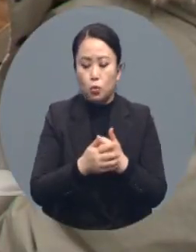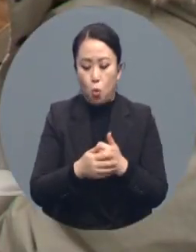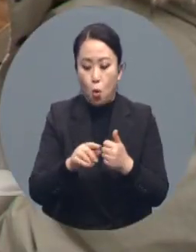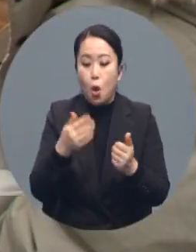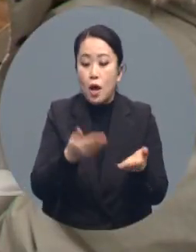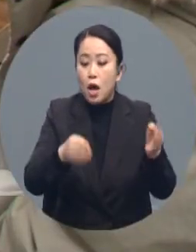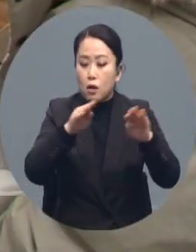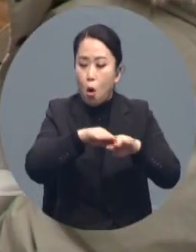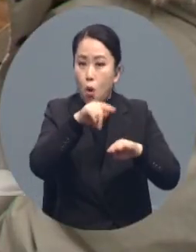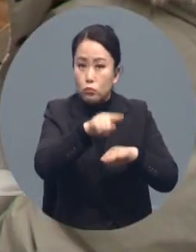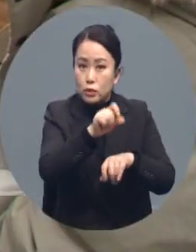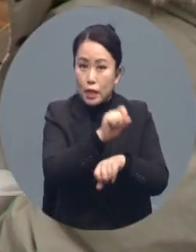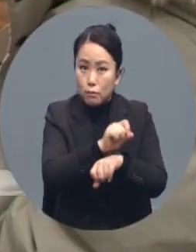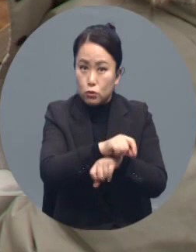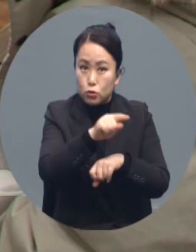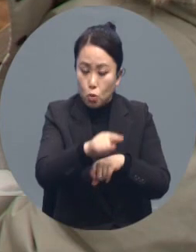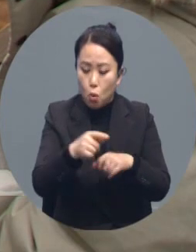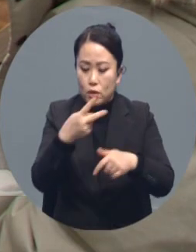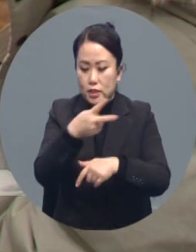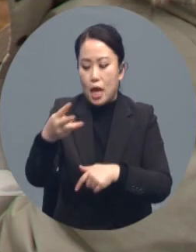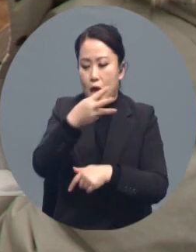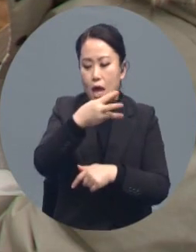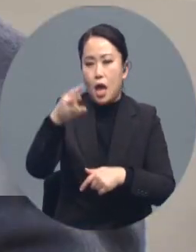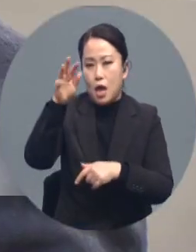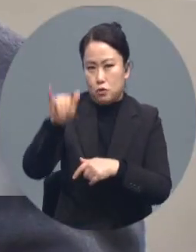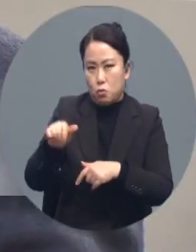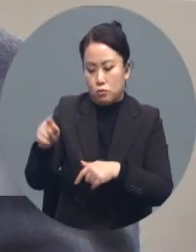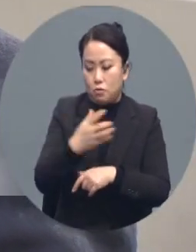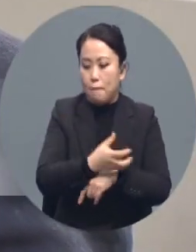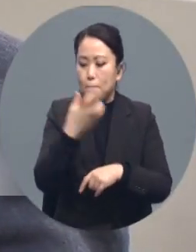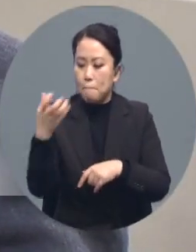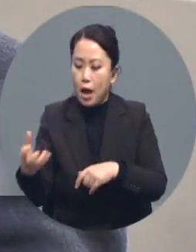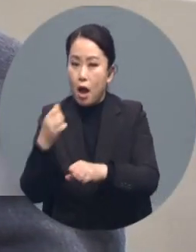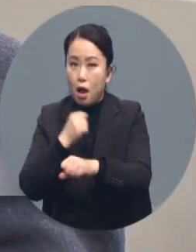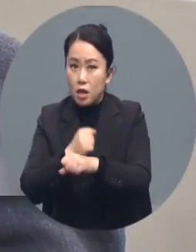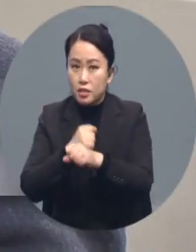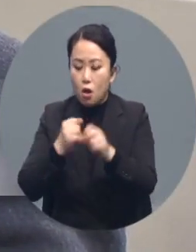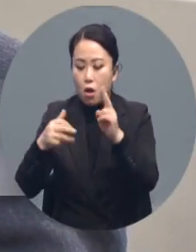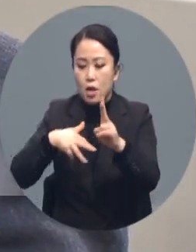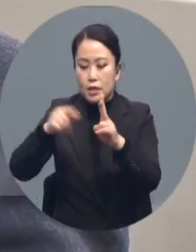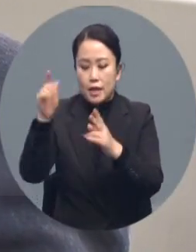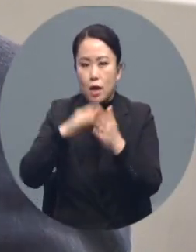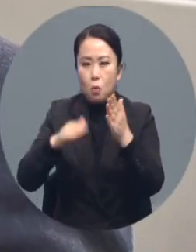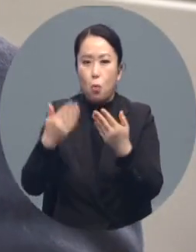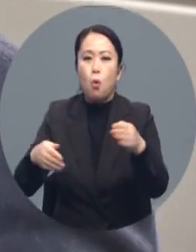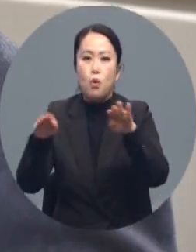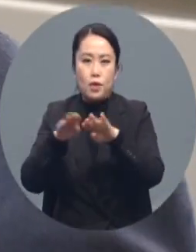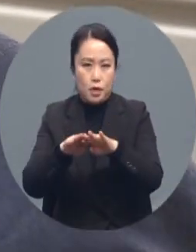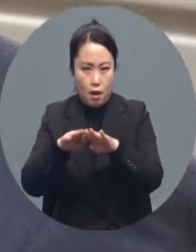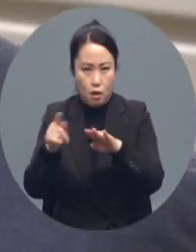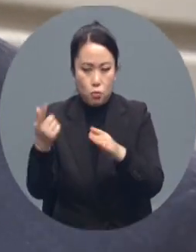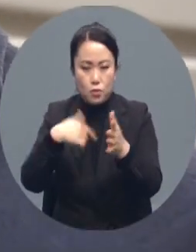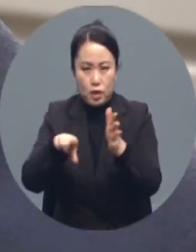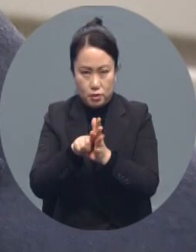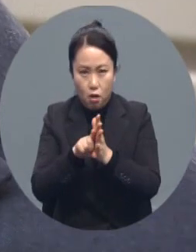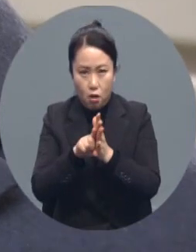옮겨 산업은행 부산 이전과 함께 2차 공공기관 이전에 마중물 역할을 할 계획을 세워두고